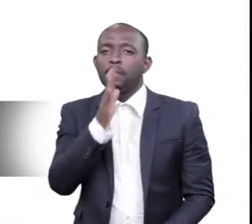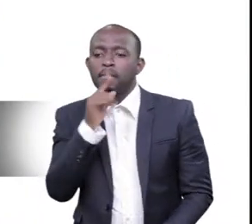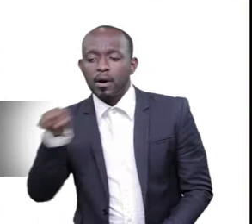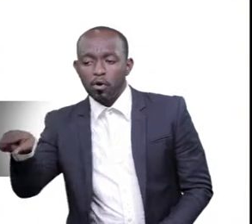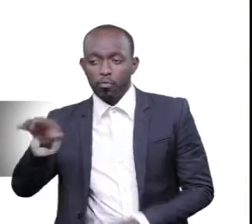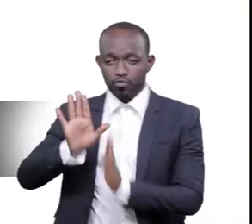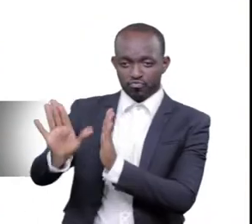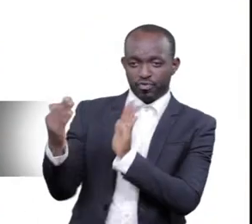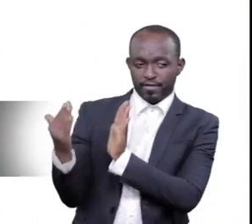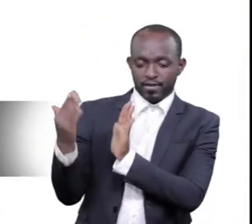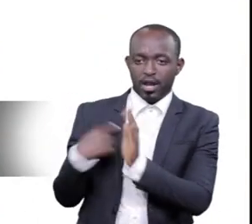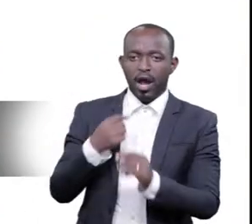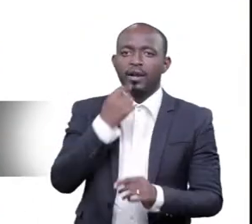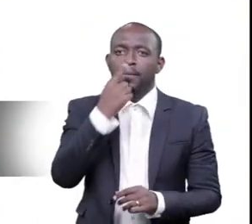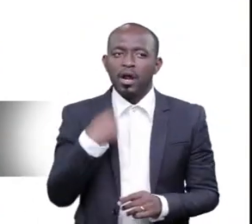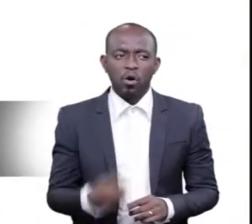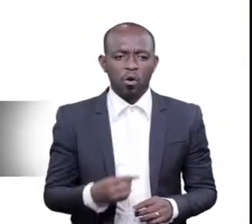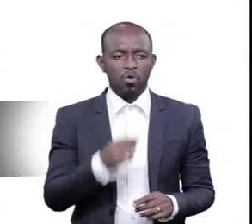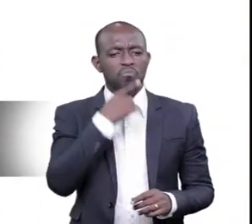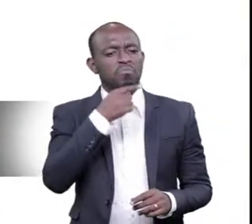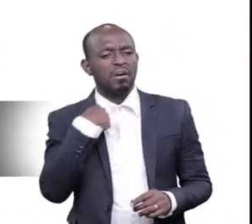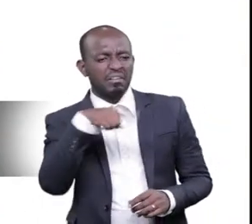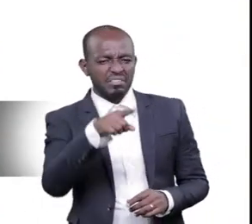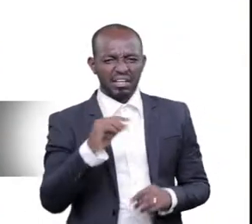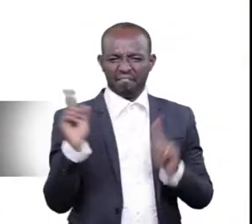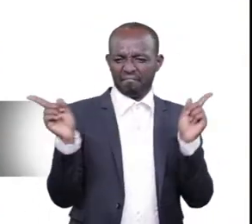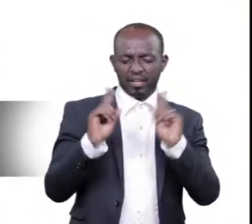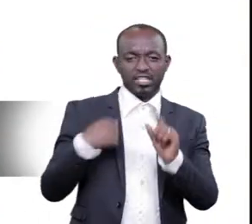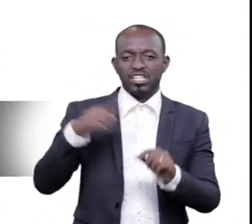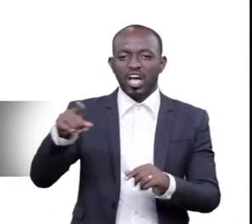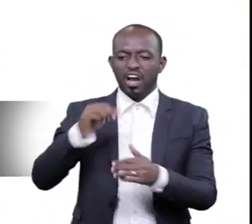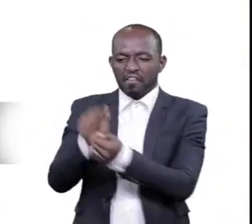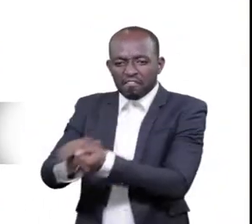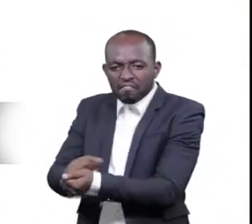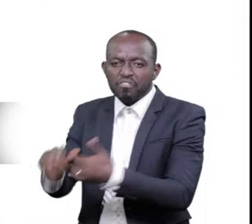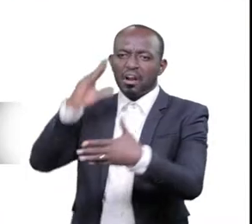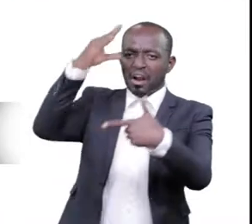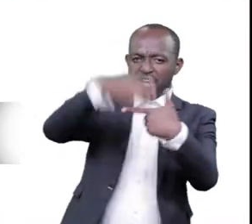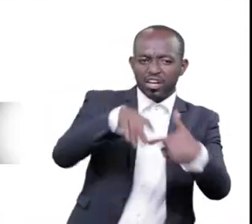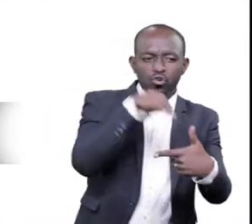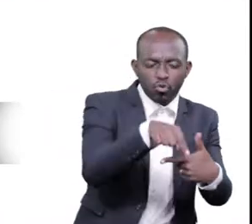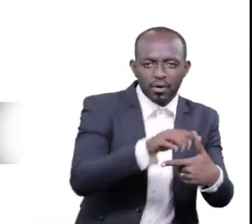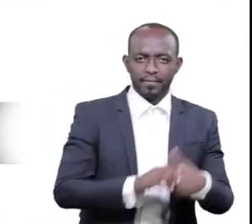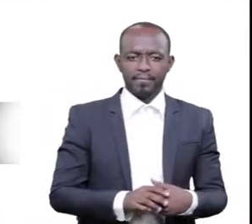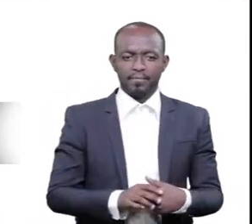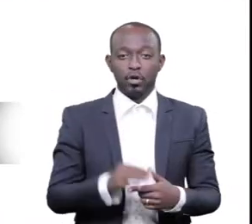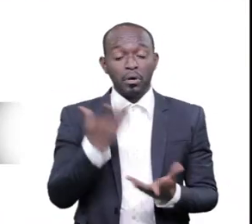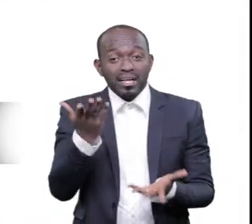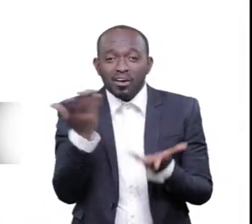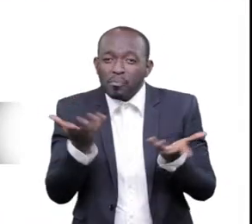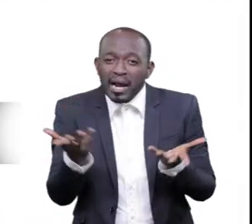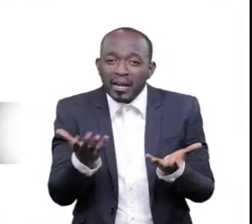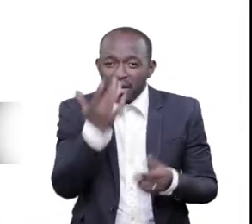umumama wo muri urwo rugo arambwiye ngo umugabo yaramubwiye ngo sinzi ibeshye na gatoya ngo nanike kuri uyu mugozi ndetse kubera iki ati